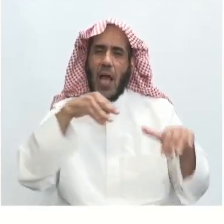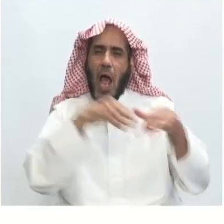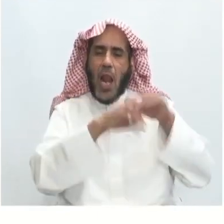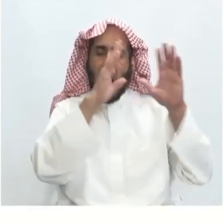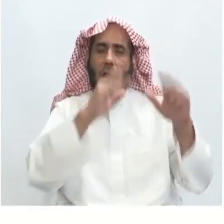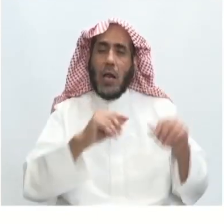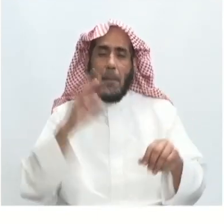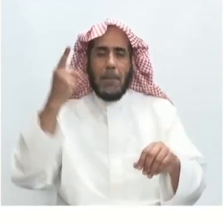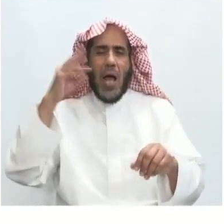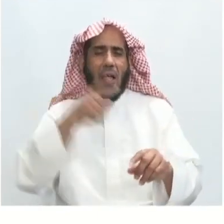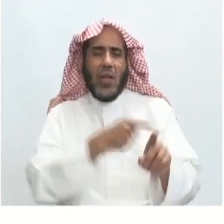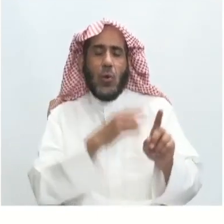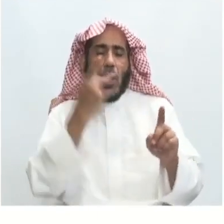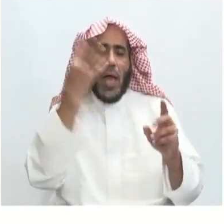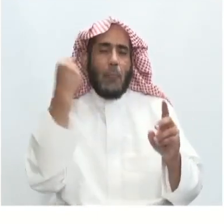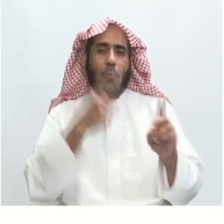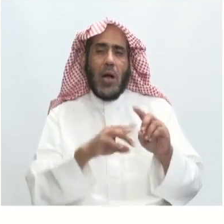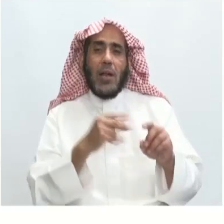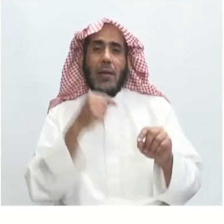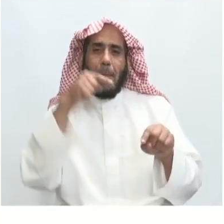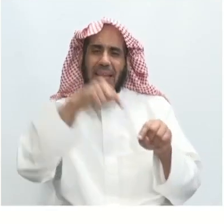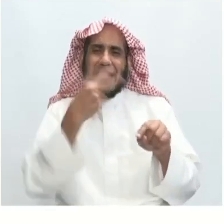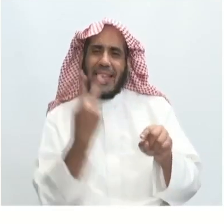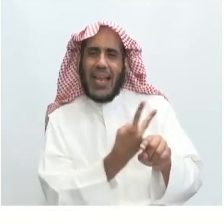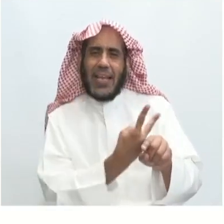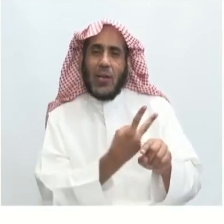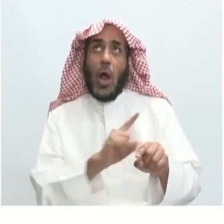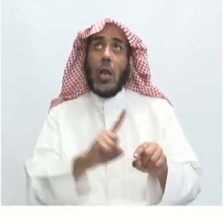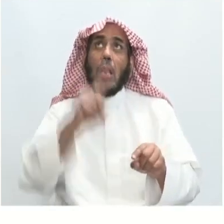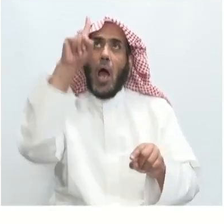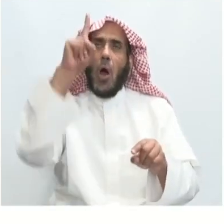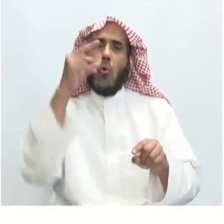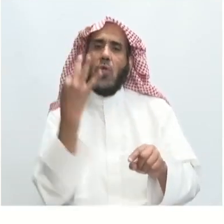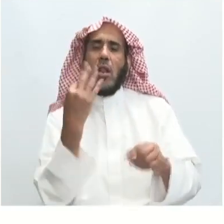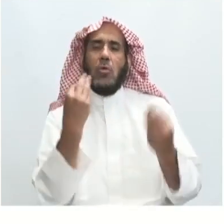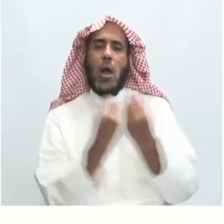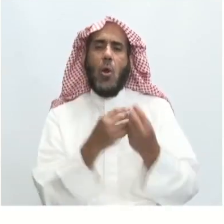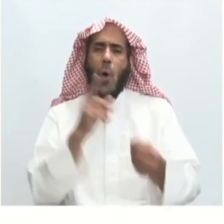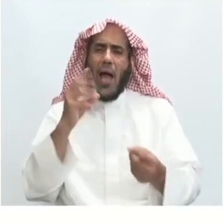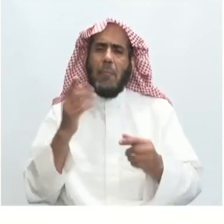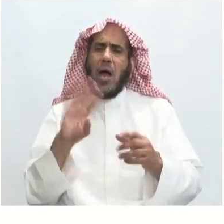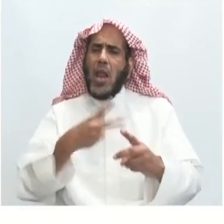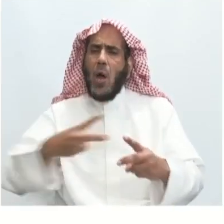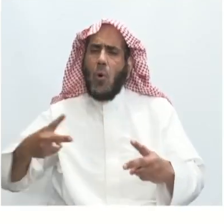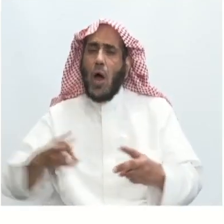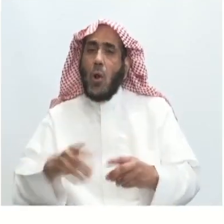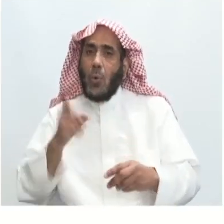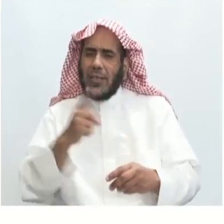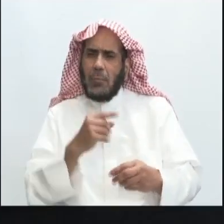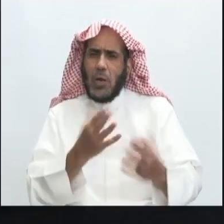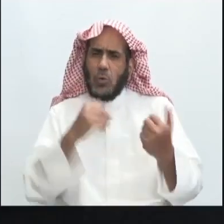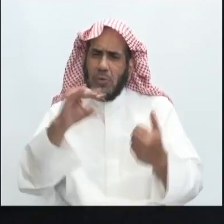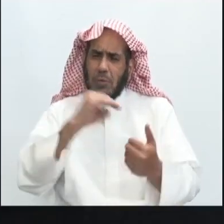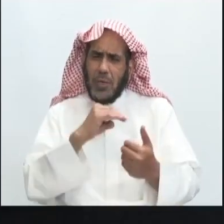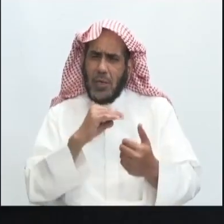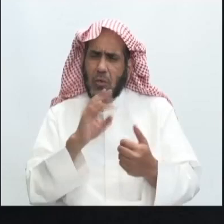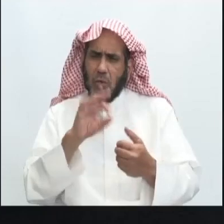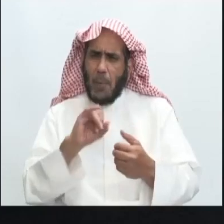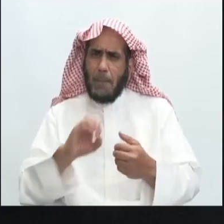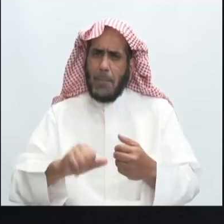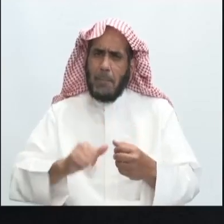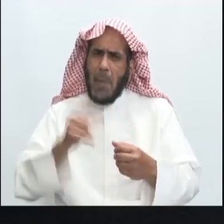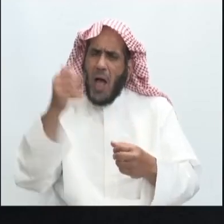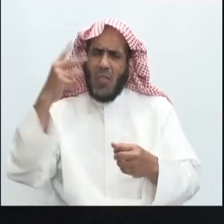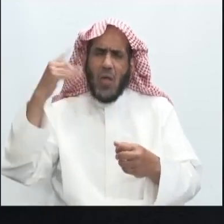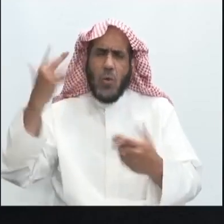يا ابا بكر باثنين الله ثالثهما ما نوع الانشاء هنا هل هو طلبي ام غير طلبي هل هو يطلب اجابه النبي صلى الله عليه وسلم لما